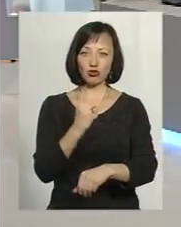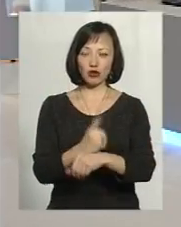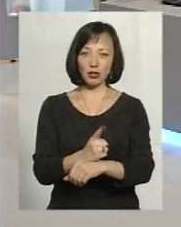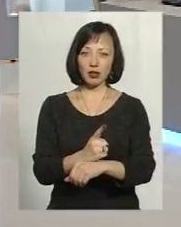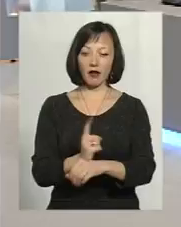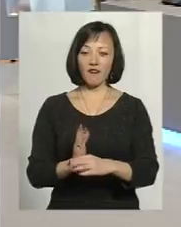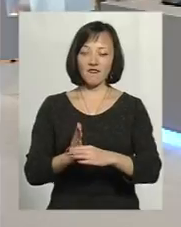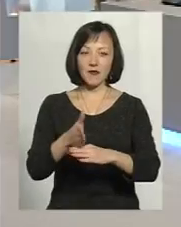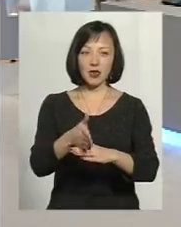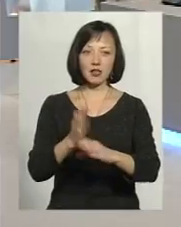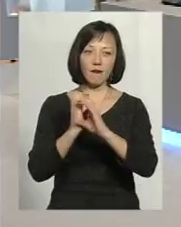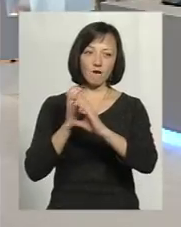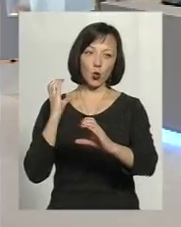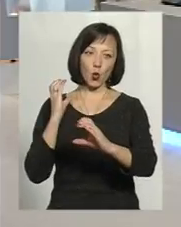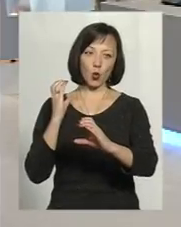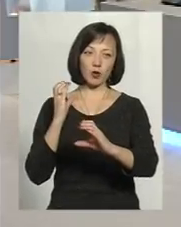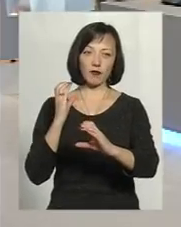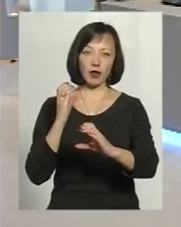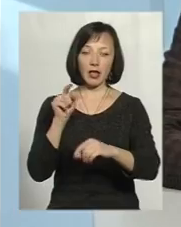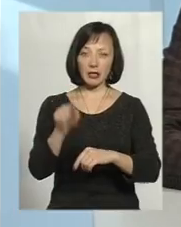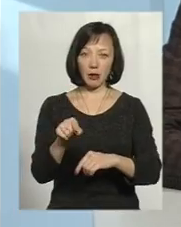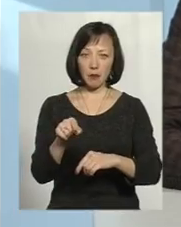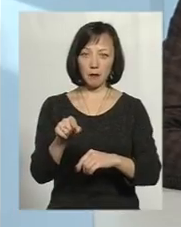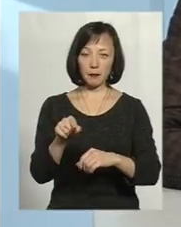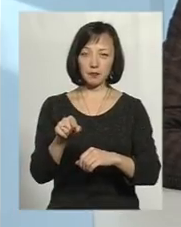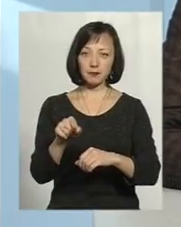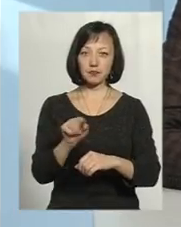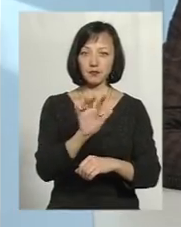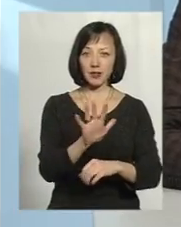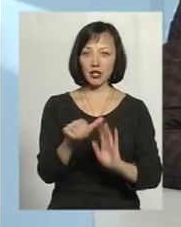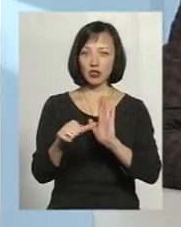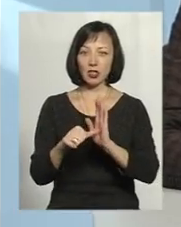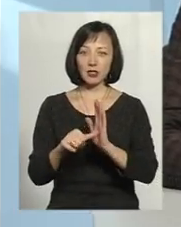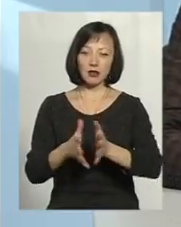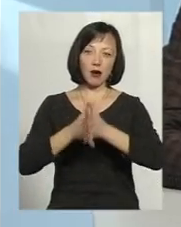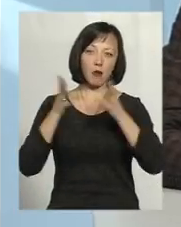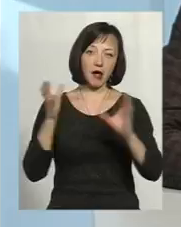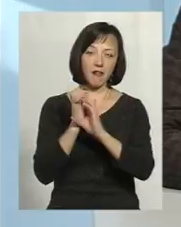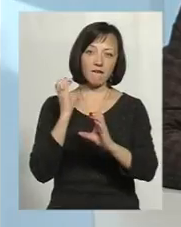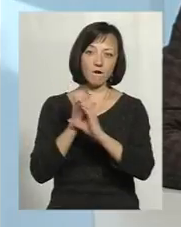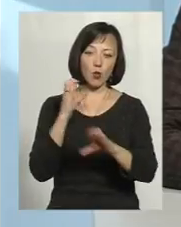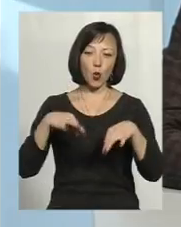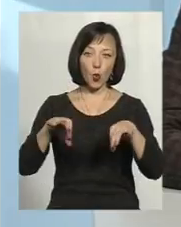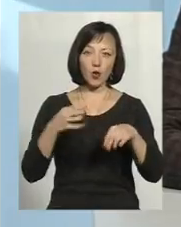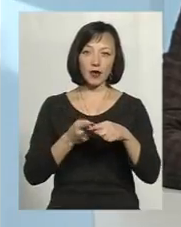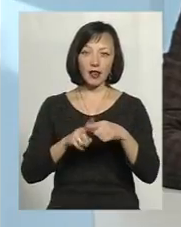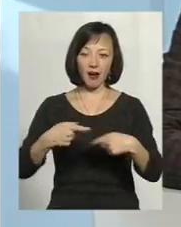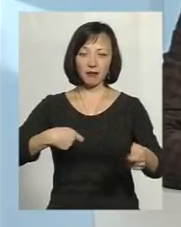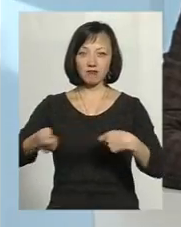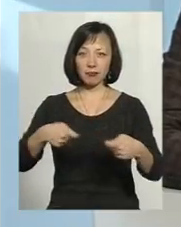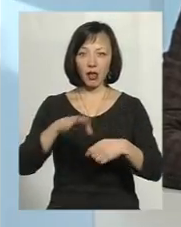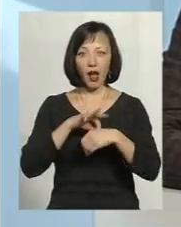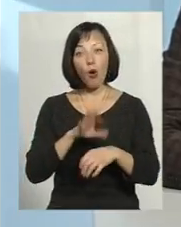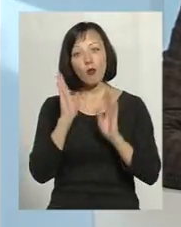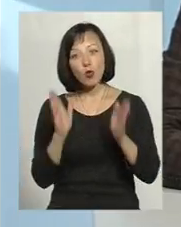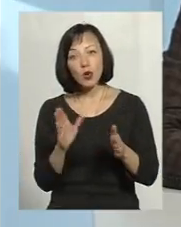запрещения въезда фургонов. Там по меньшей мере 5-6 громадных фургонов, с которых ведется торговля. Будет